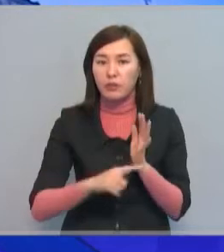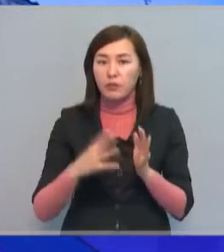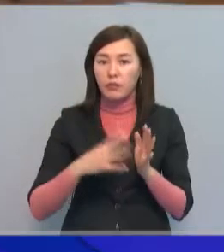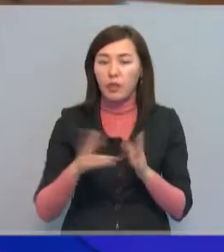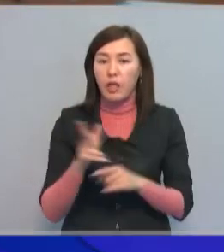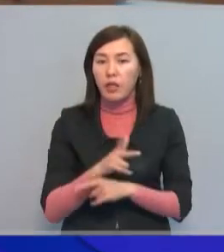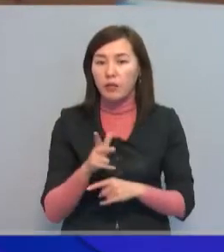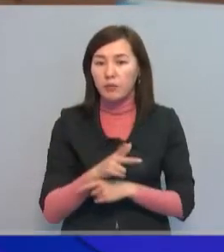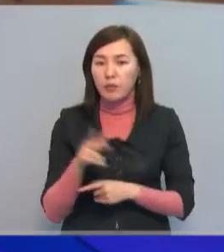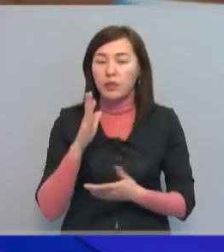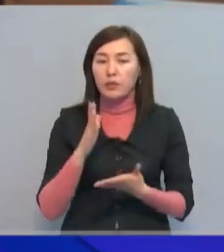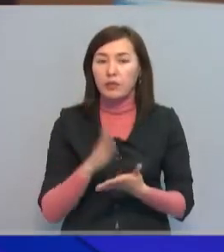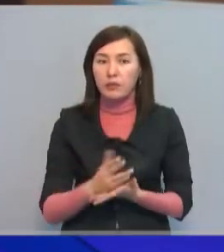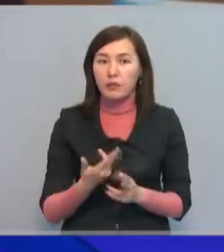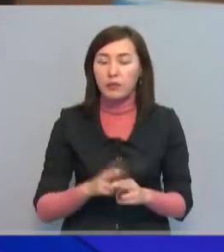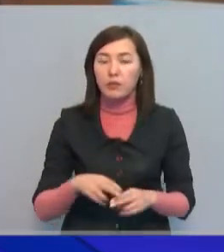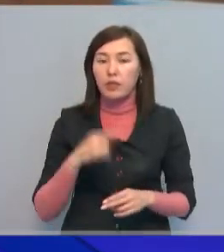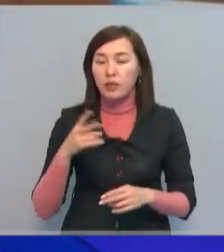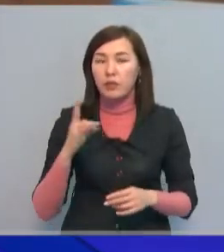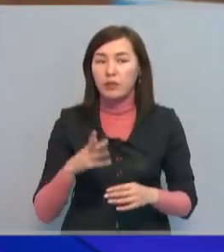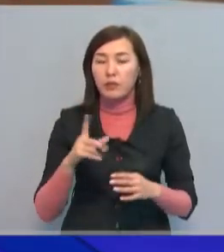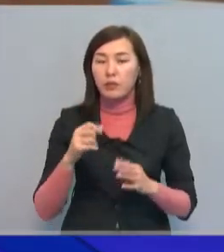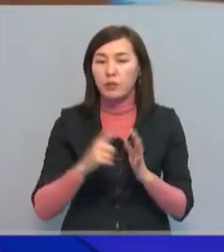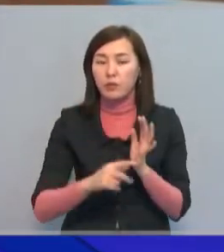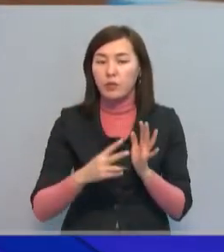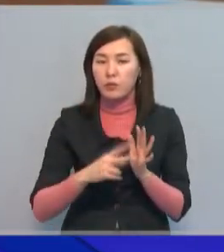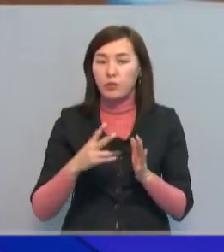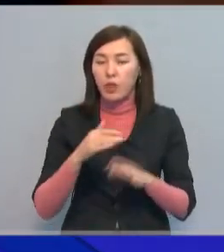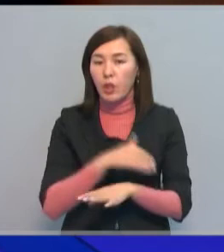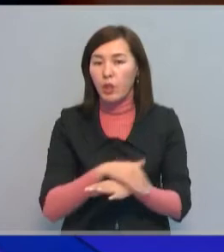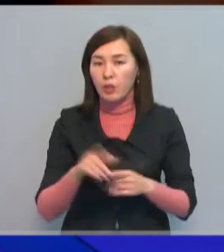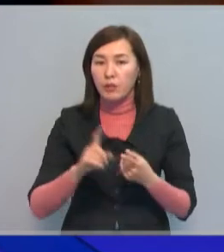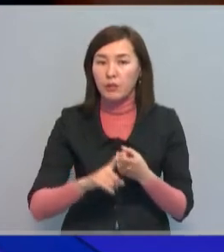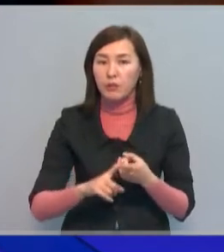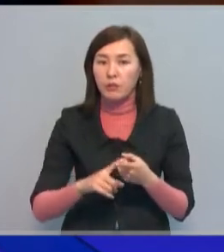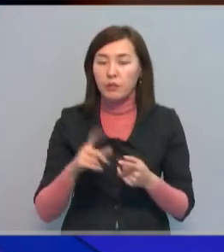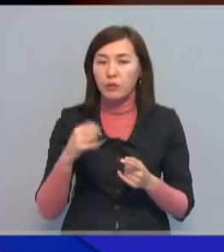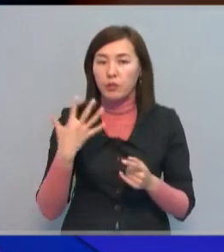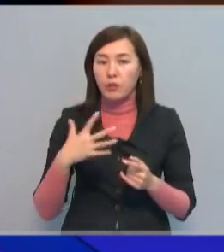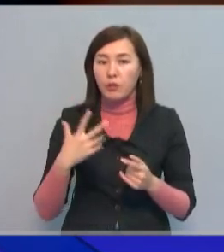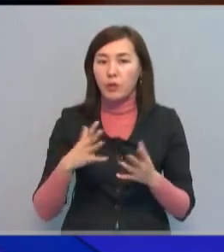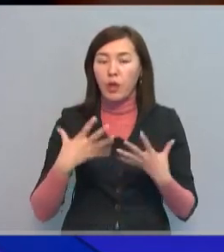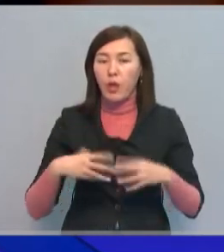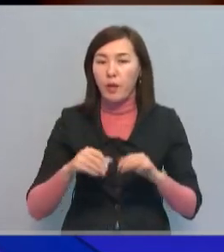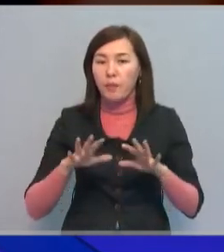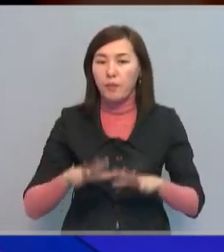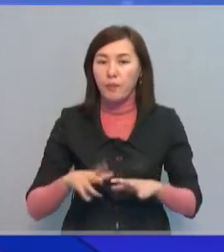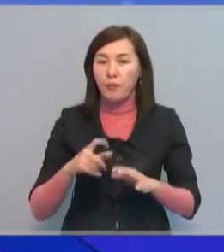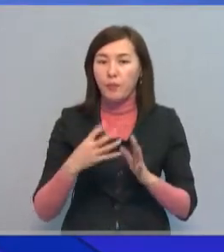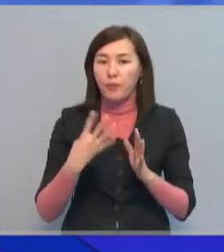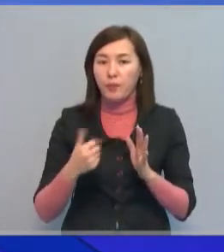479 бейне бақылау камерасы бар. Атап айтсақ, 179-ы көше қиылыстарында, 151-і қоғамдық орында,